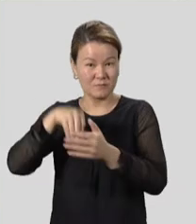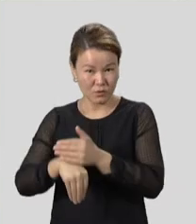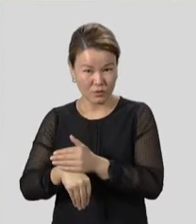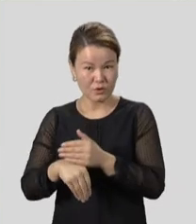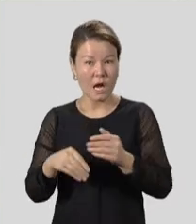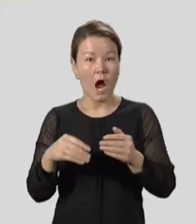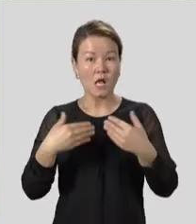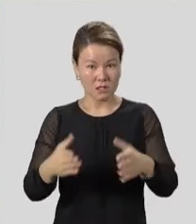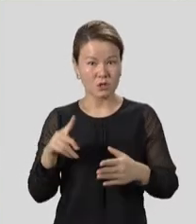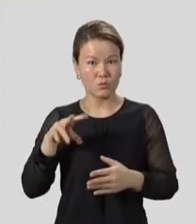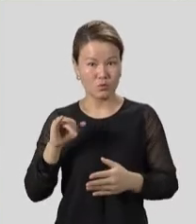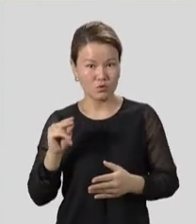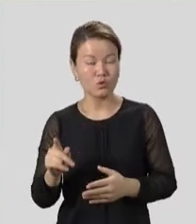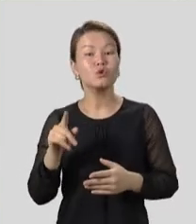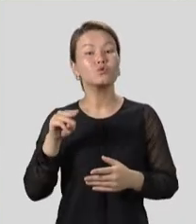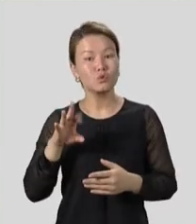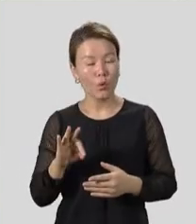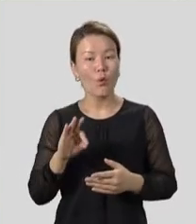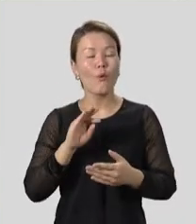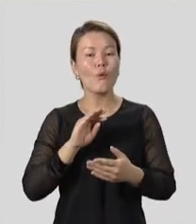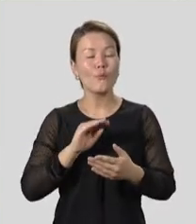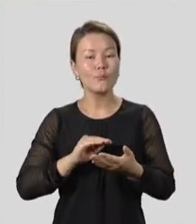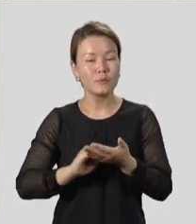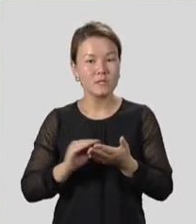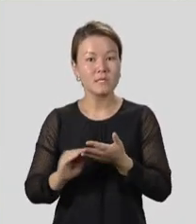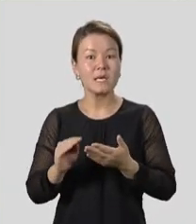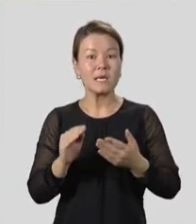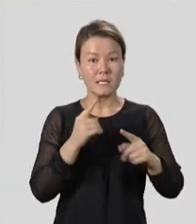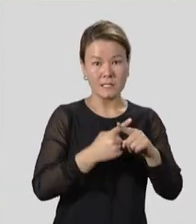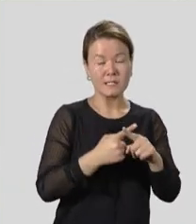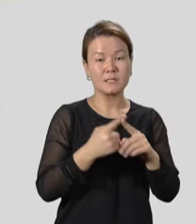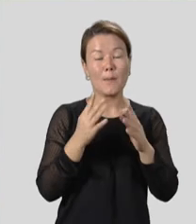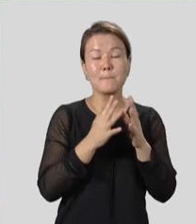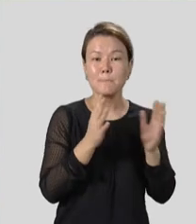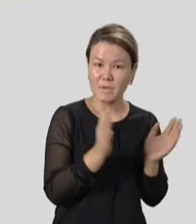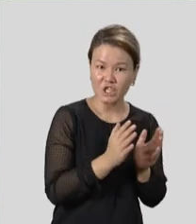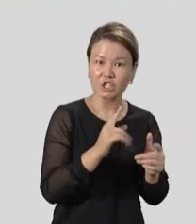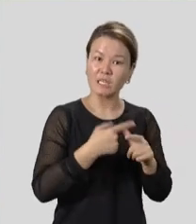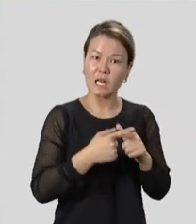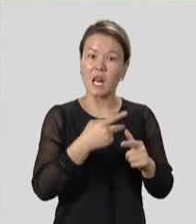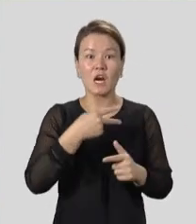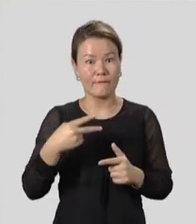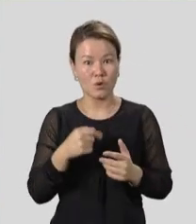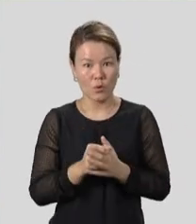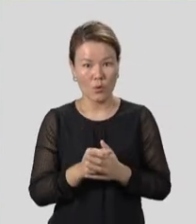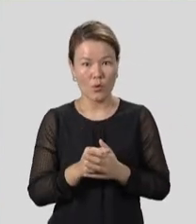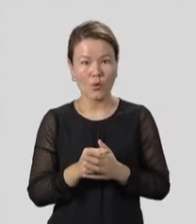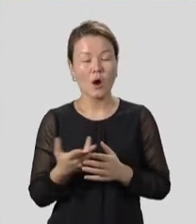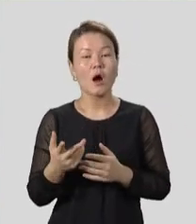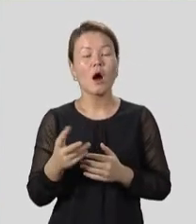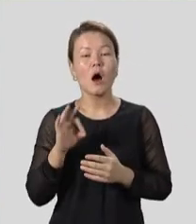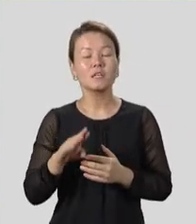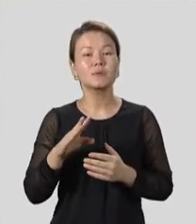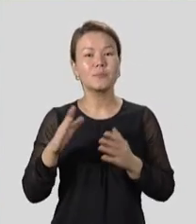к открытому лучу, то будем писать x меньше либо равно а. Или, как вы видите, интервал от